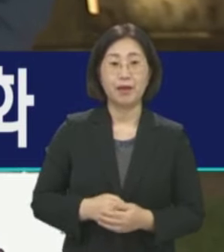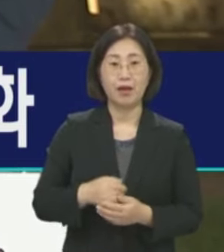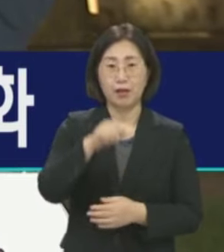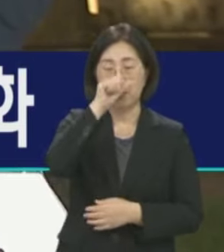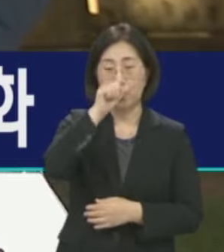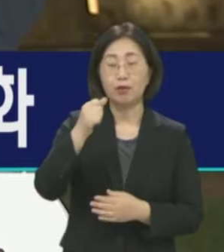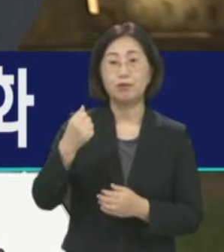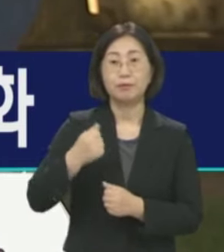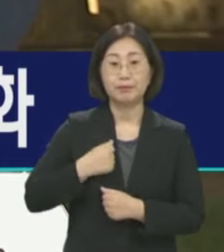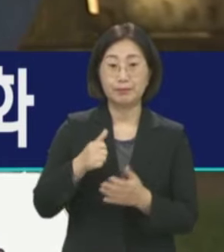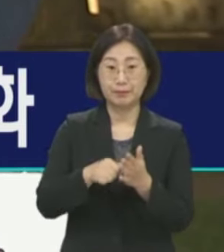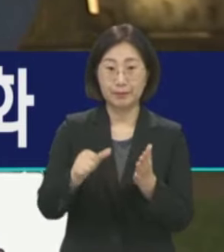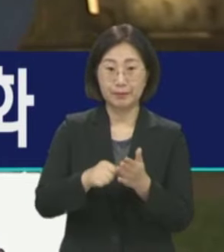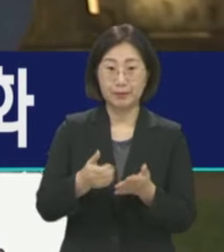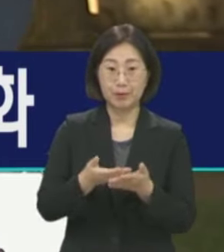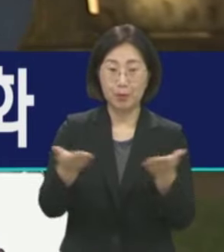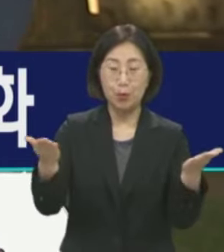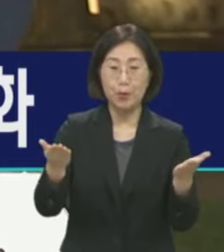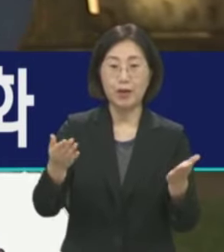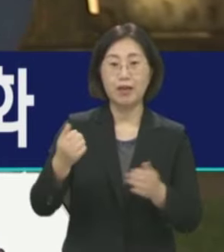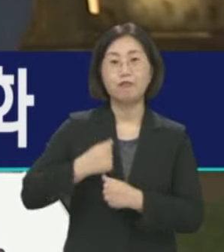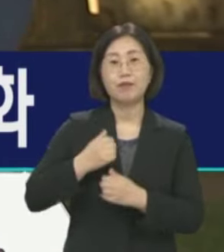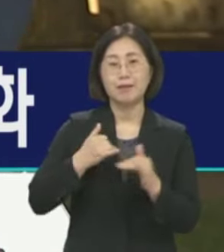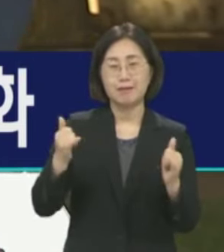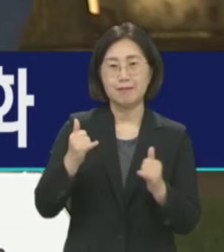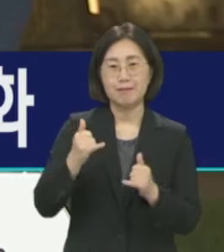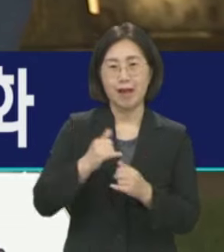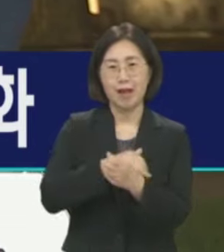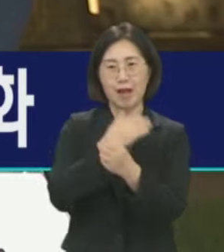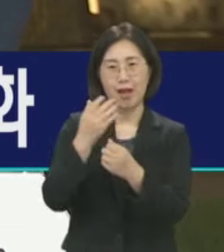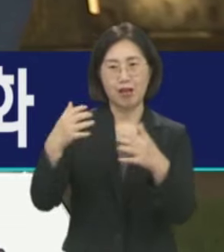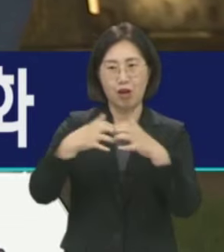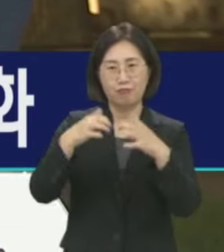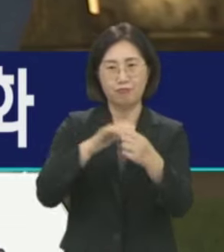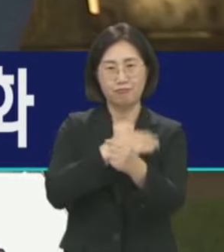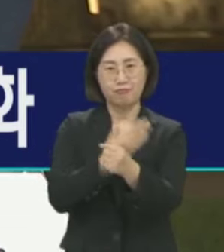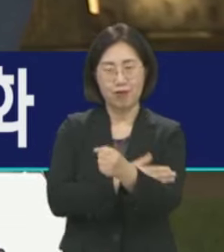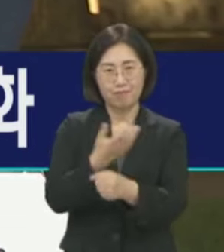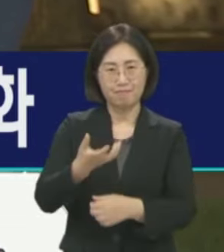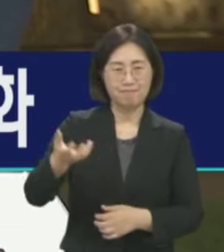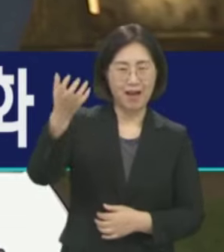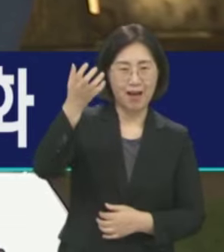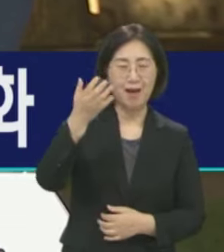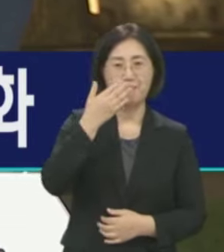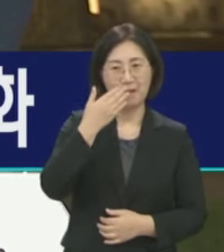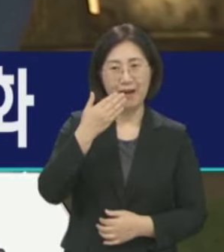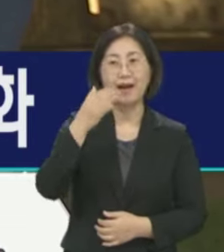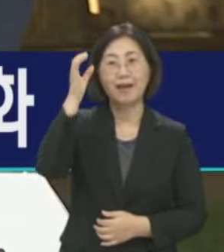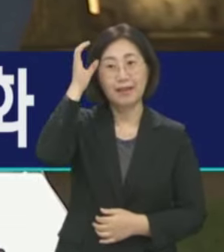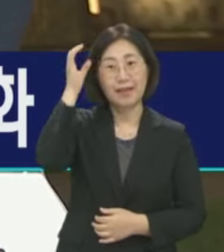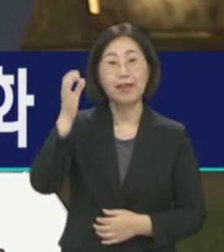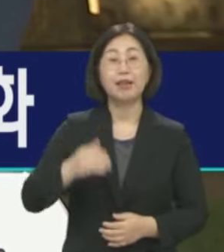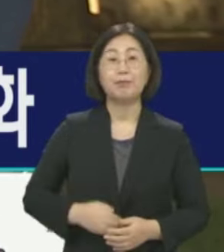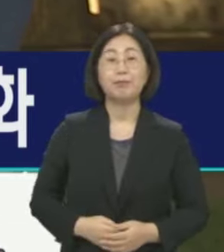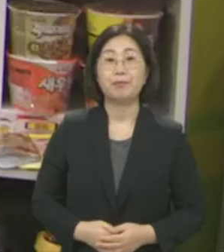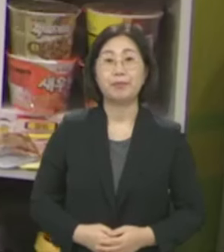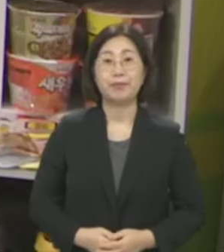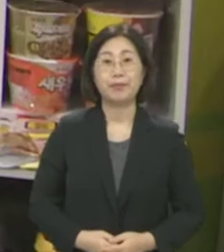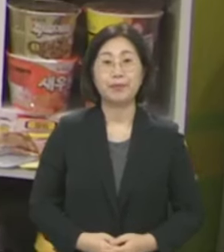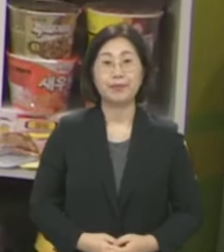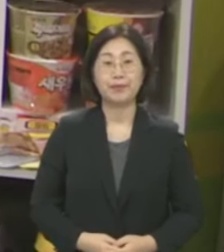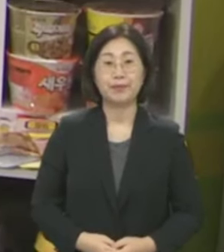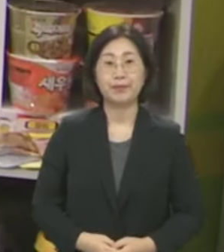우리 장병들의 군 전투력 상승에도 긍정적인 영향을 줄 수 있을지 주목됩니다. 양정진 기자입니다.